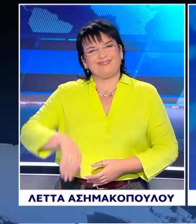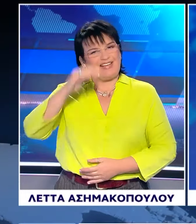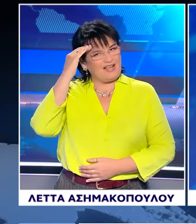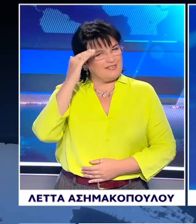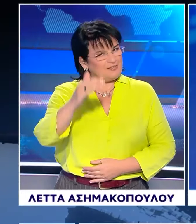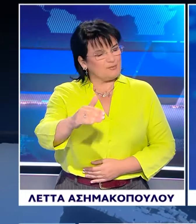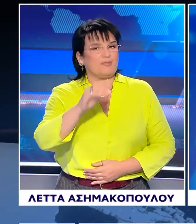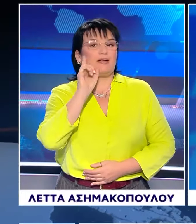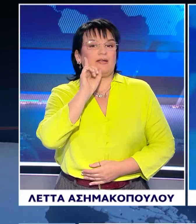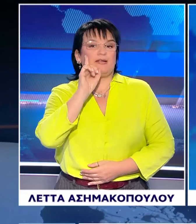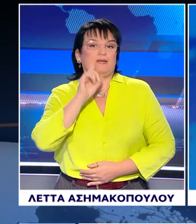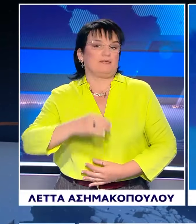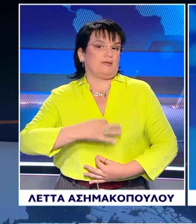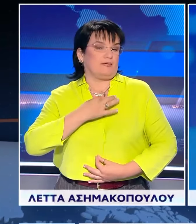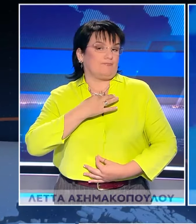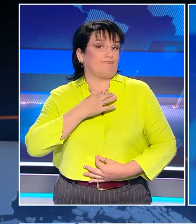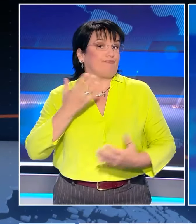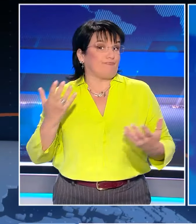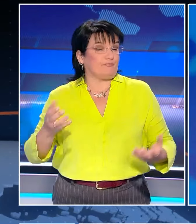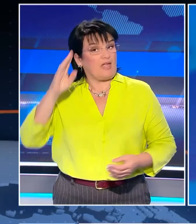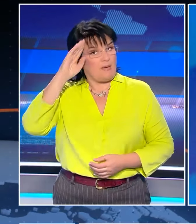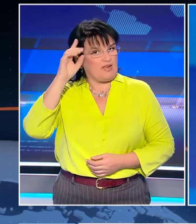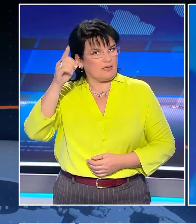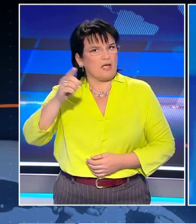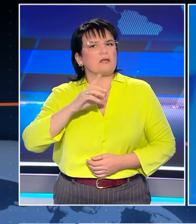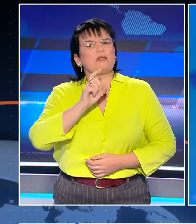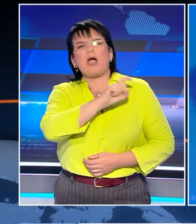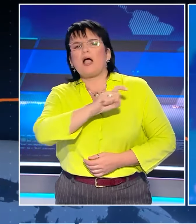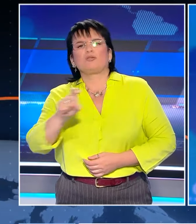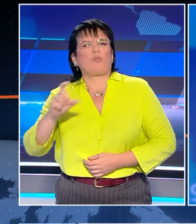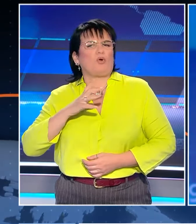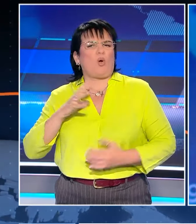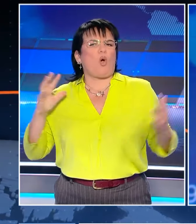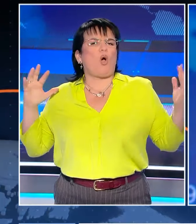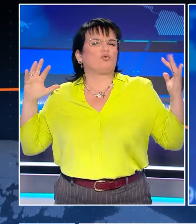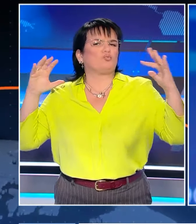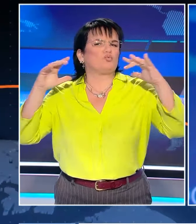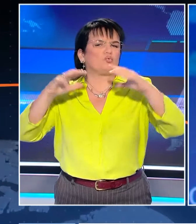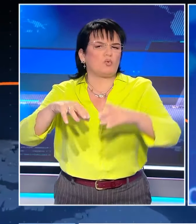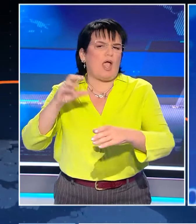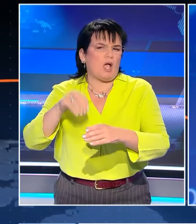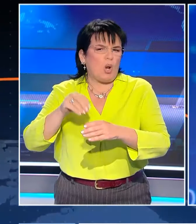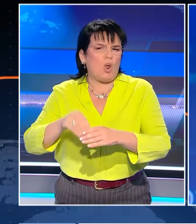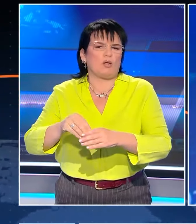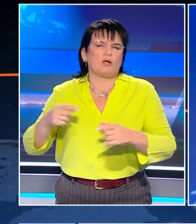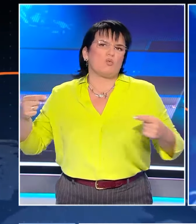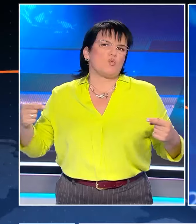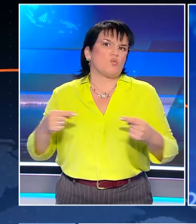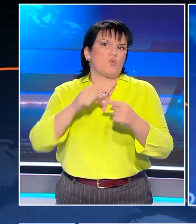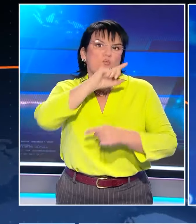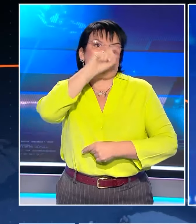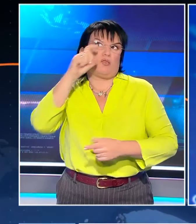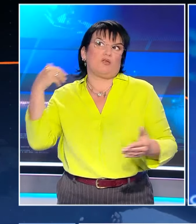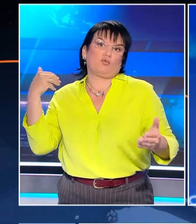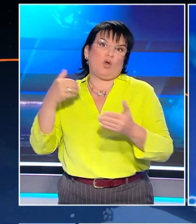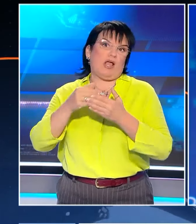κυρίες και κύριοι, καλησπέρα σας. Εκατομμύρια Αμερικανοί προσέρχονται στις κάλπες σε μία από τις πιο αμφίροπες εκλογικές αναμετρήσεις στη σύγχρονη ιστορία